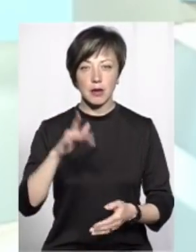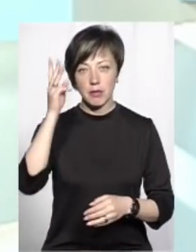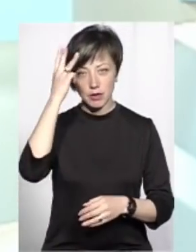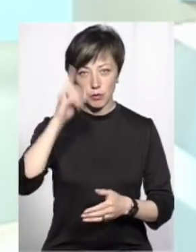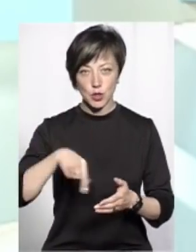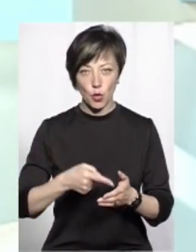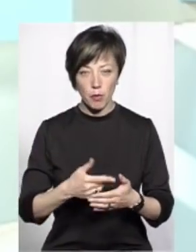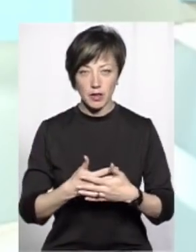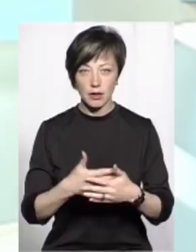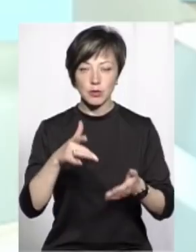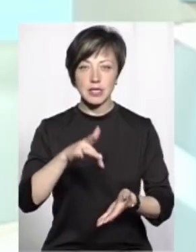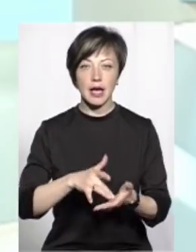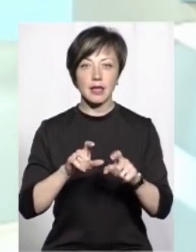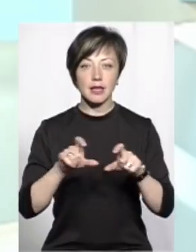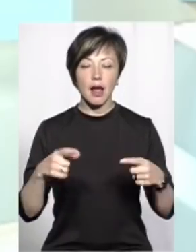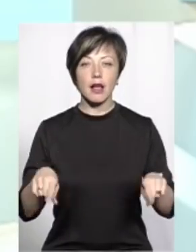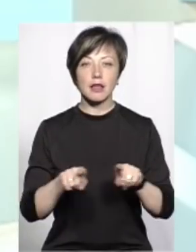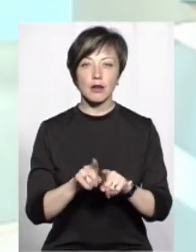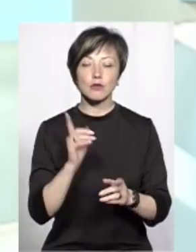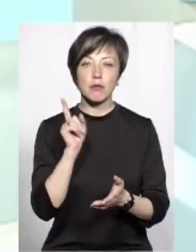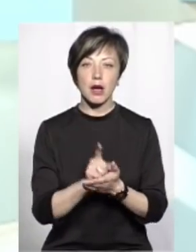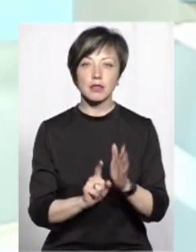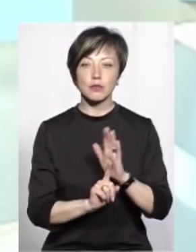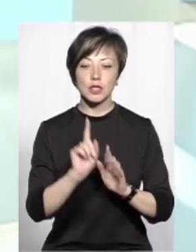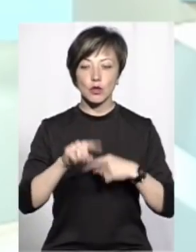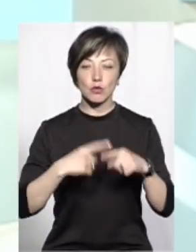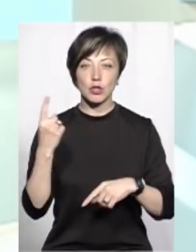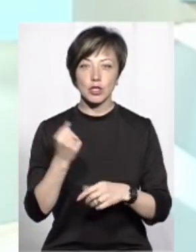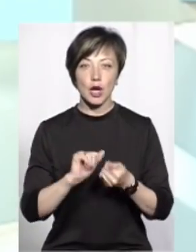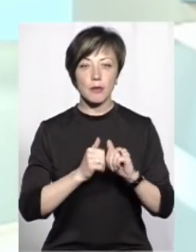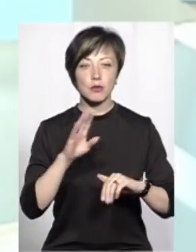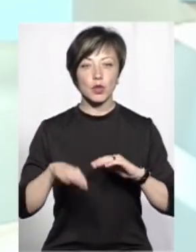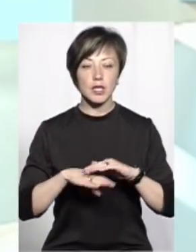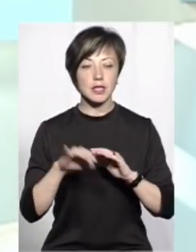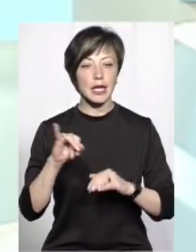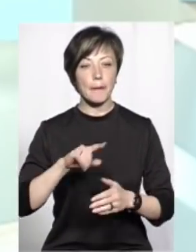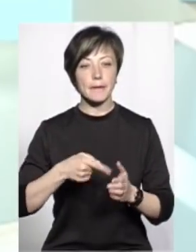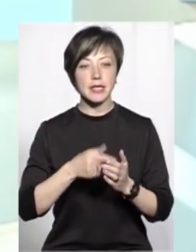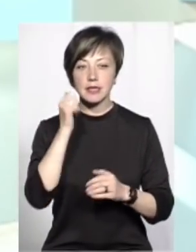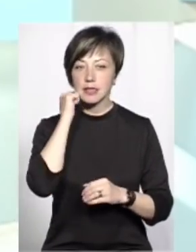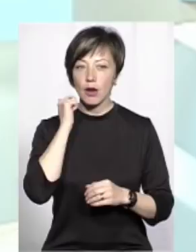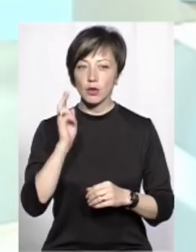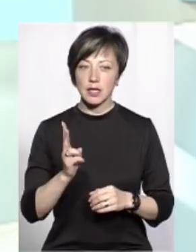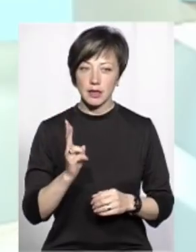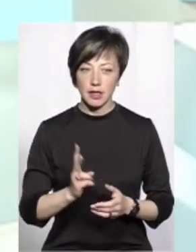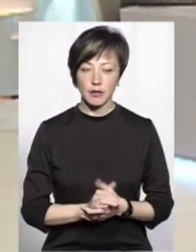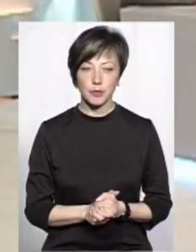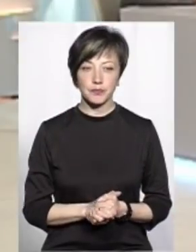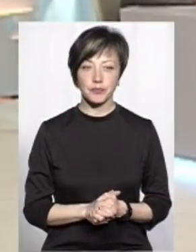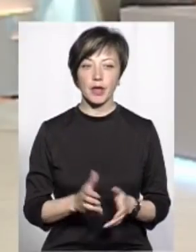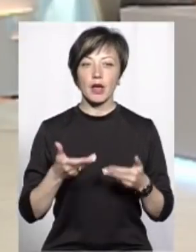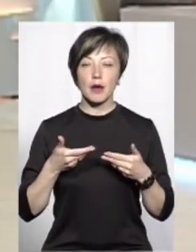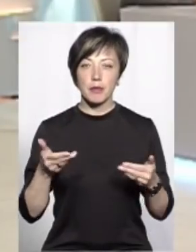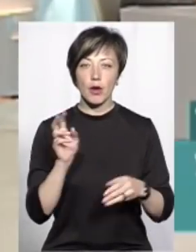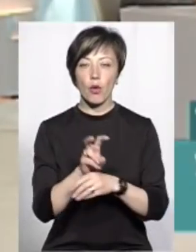Хмельницькому міському перинатальному центрі, а також має стартувати з наступного тижня у Кам'янці-Подільському та місті Старокостянтині. Ми